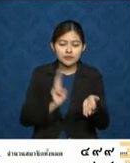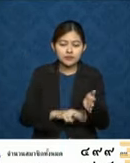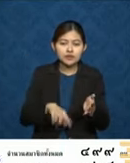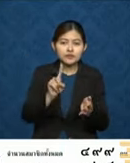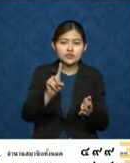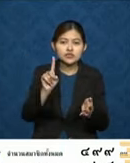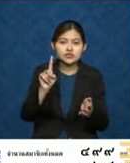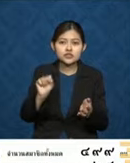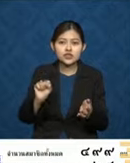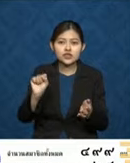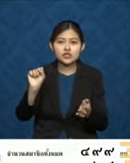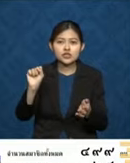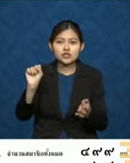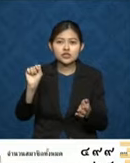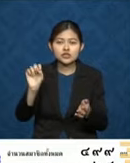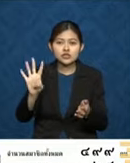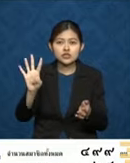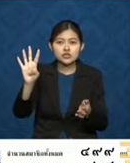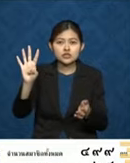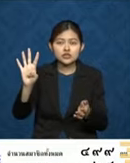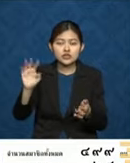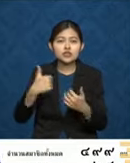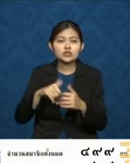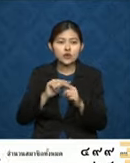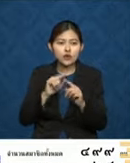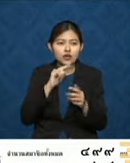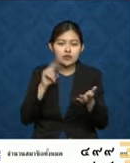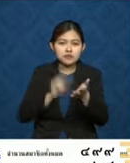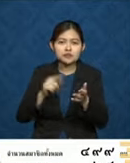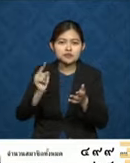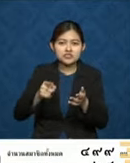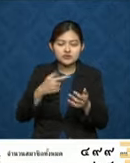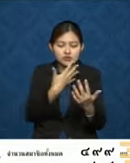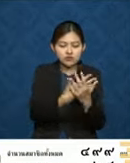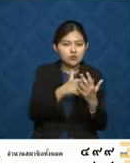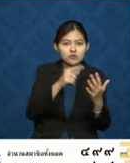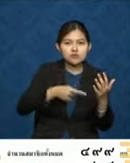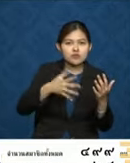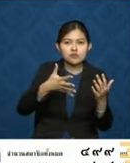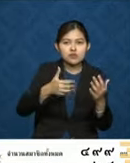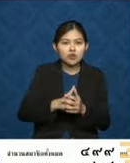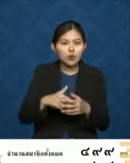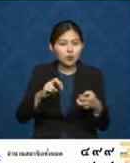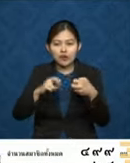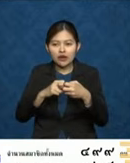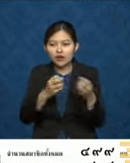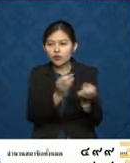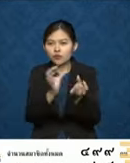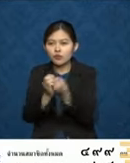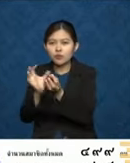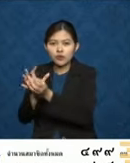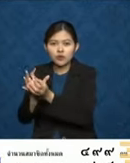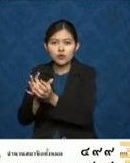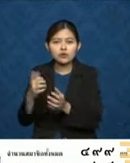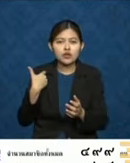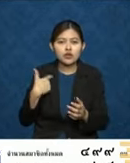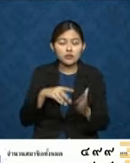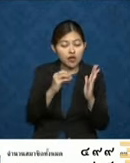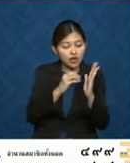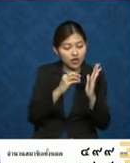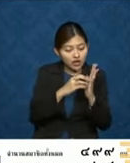แต่ปรากฏว่าไม่เคยมีการเอ่อปรับจริงหรือว่าจำคุกจริงนะครับทำให้เกิดปัญหาอย่างนี้เต็มไปหมดในพื้นที่ภาคกลางแล้วก็